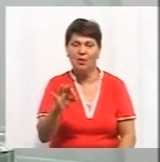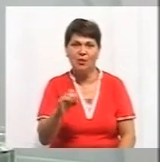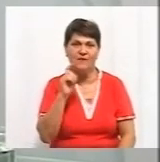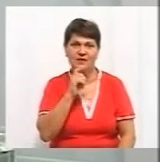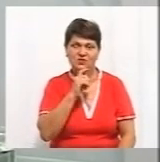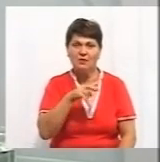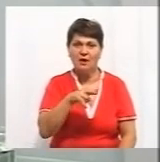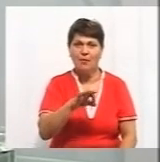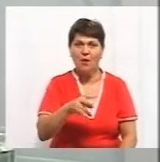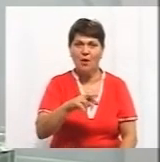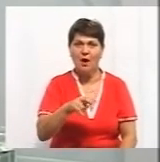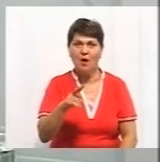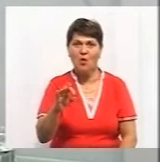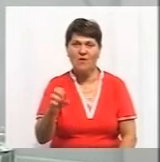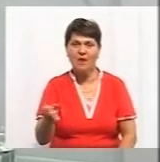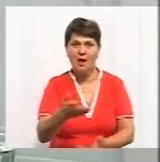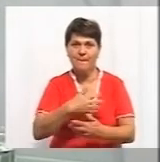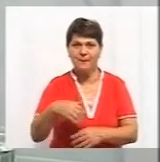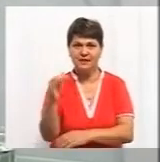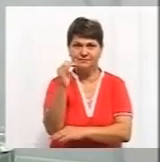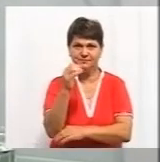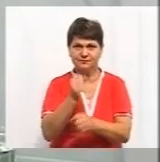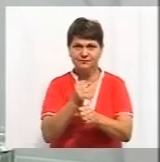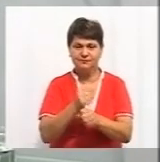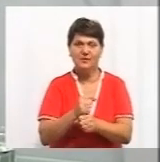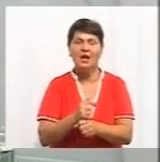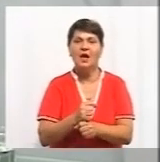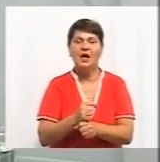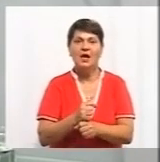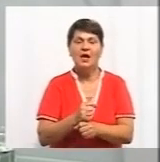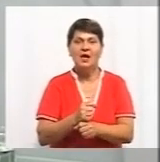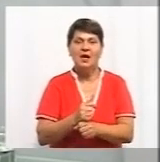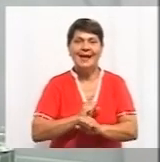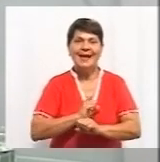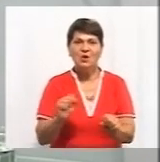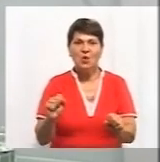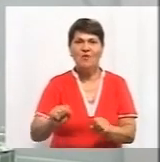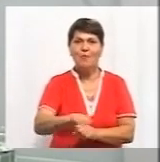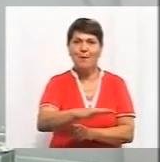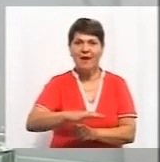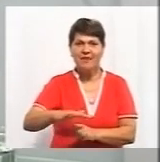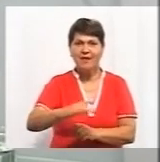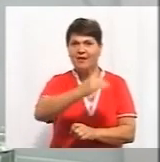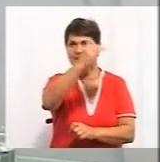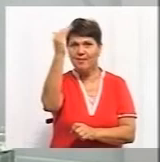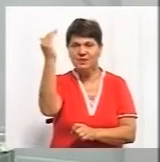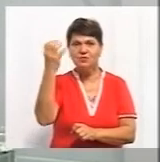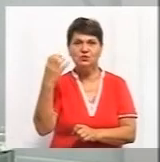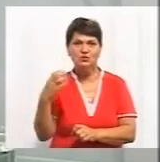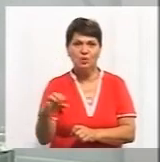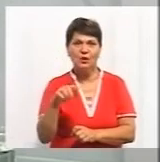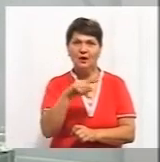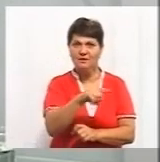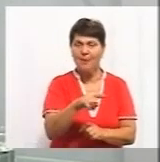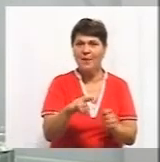ми проводили зйомку на зупинці героїв Майдан Небесної Сотні. Там це електронне табло було. На ньому що